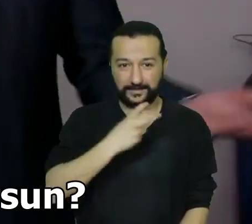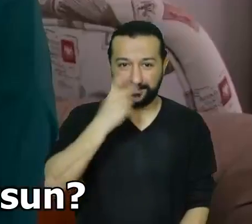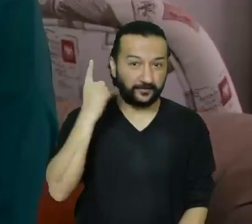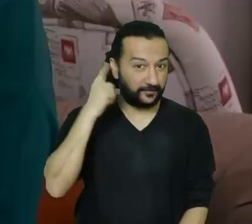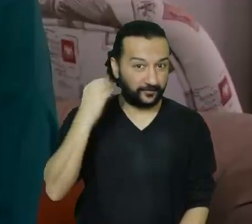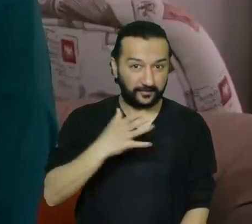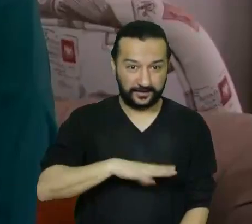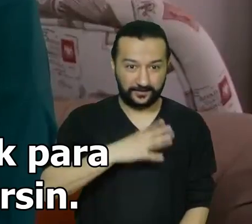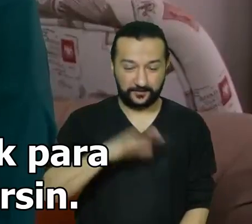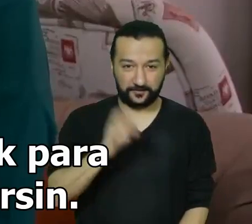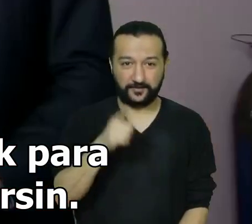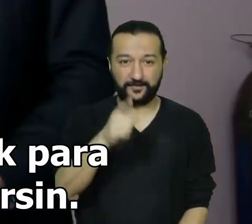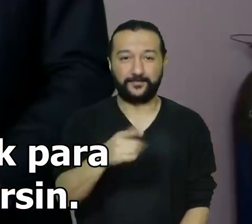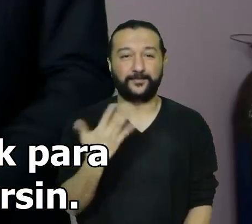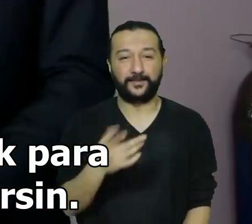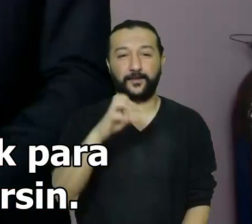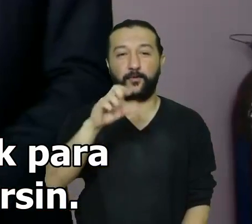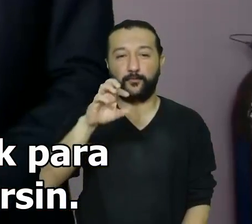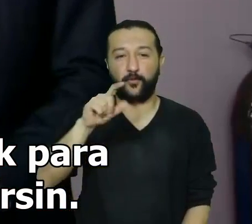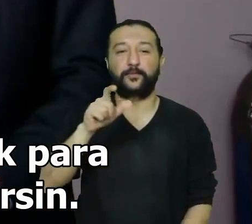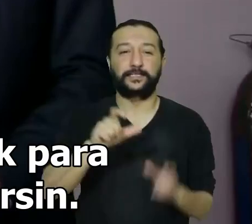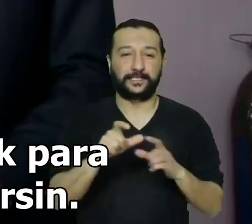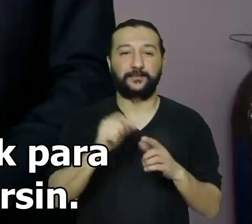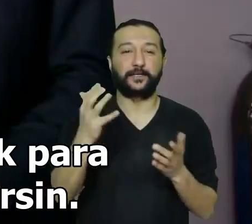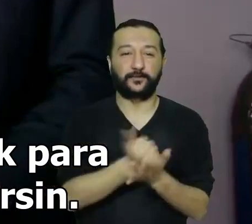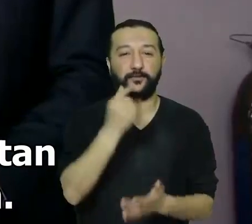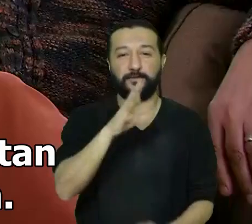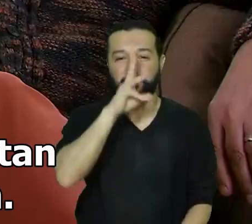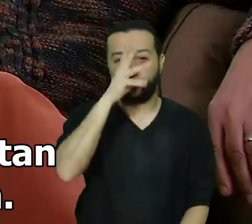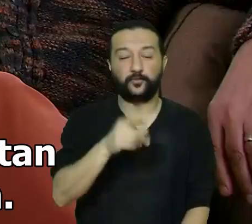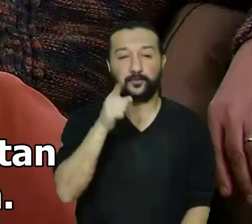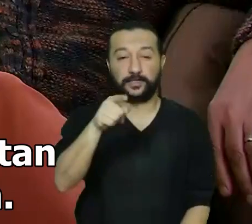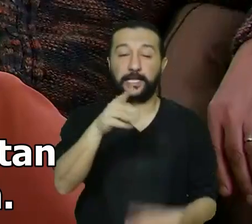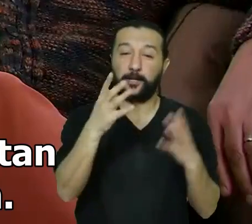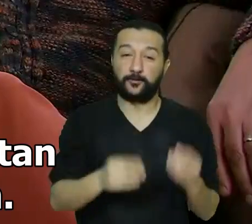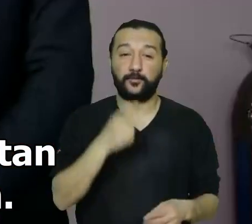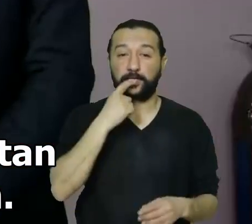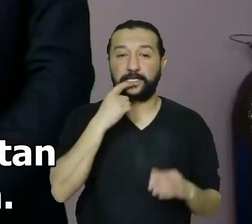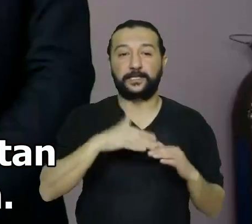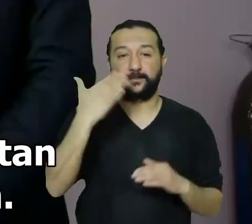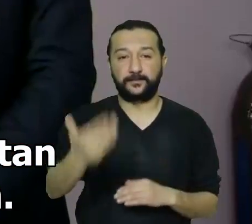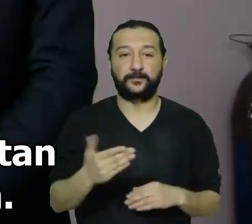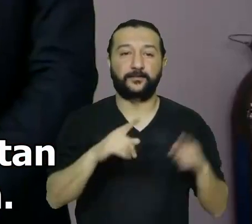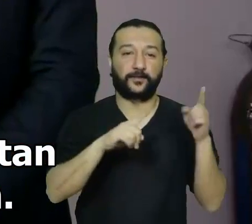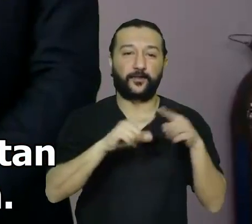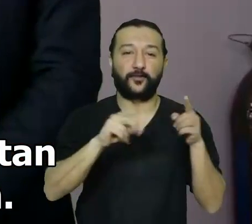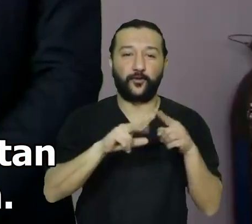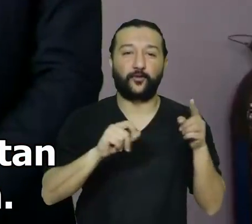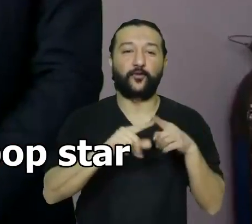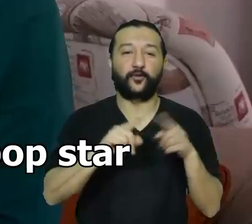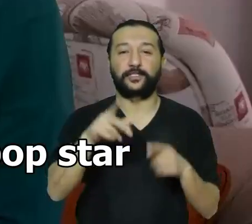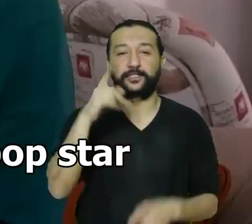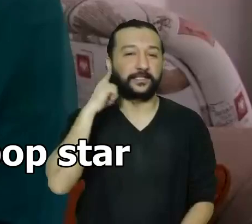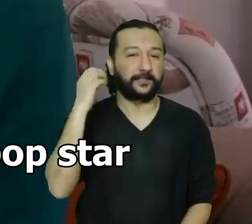istiyorsun? Hayır yani tabii popstarlar çok para kazanıyor. Özenmiş olabilirsin ama sen olsan bu yaştan sonra ton ton star